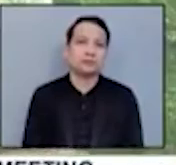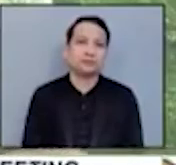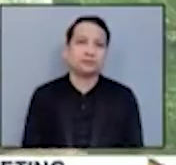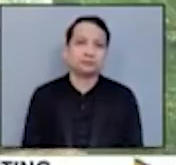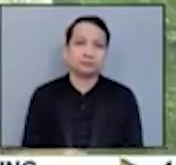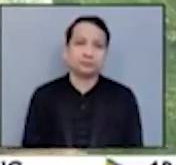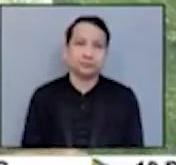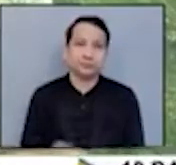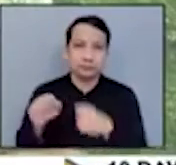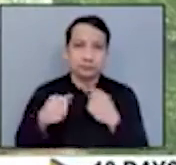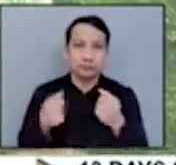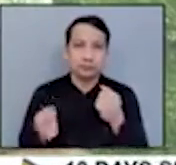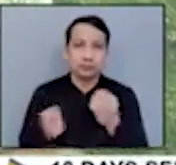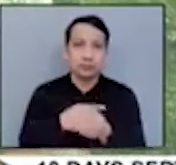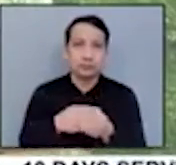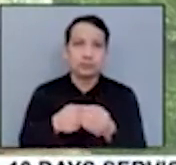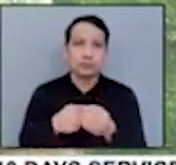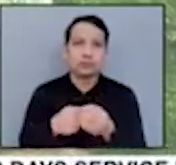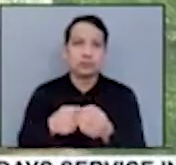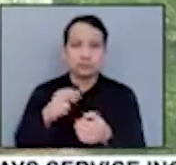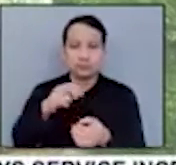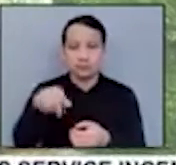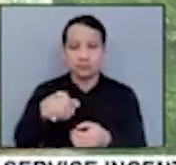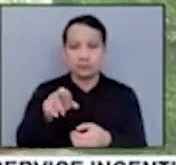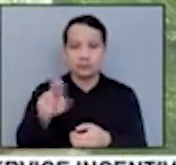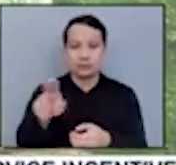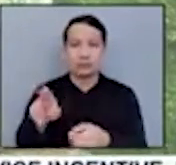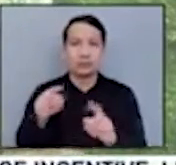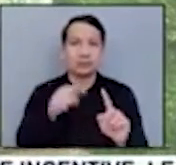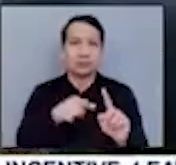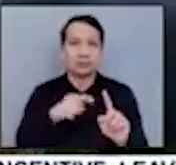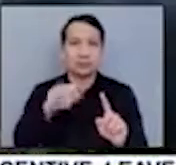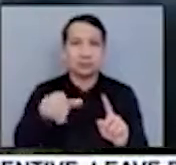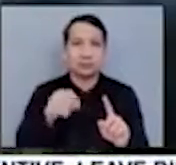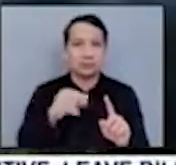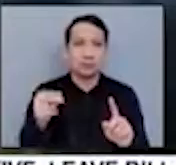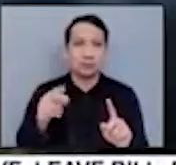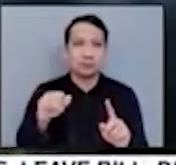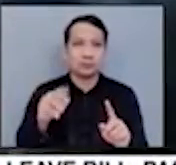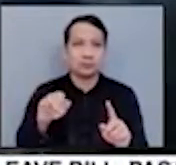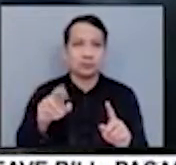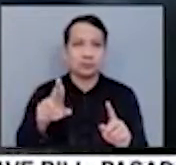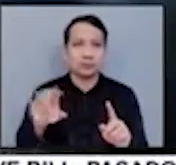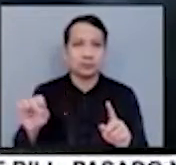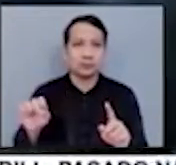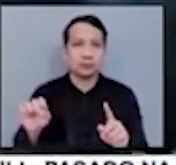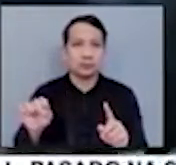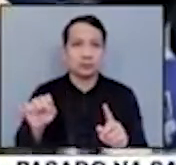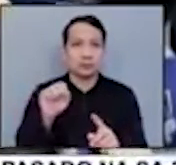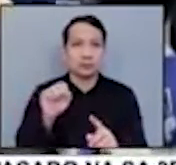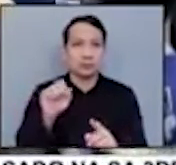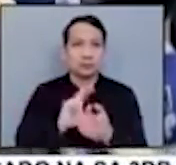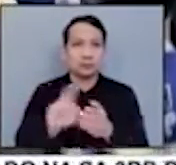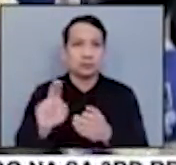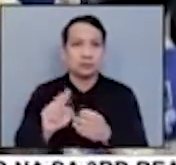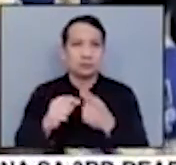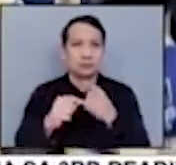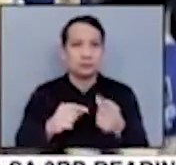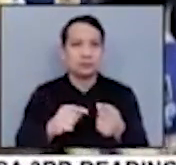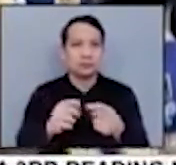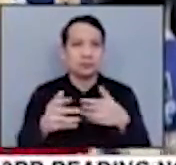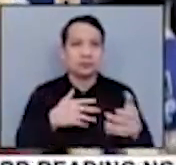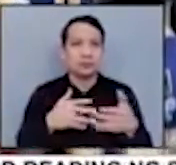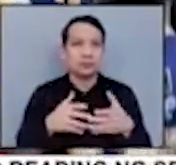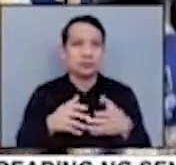Tinanggal na sa koponan ng JRU Heavy Bomber si John Amores. Ito naging desisyon ng universidad sabay sabi na hindi na ito isasama